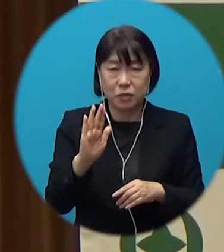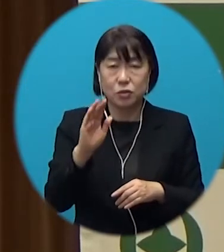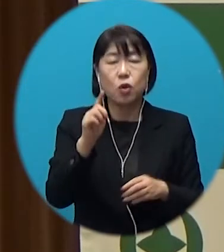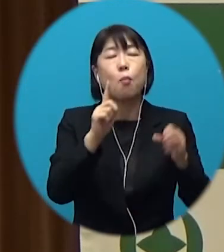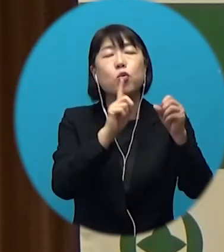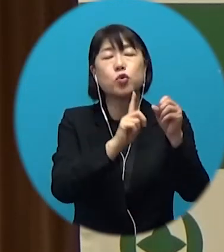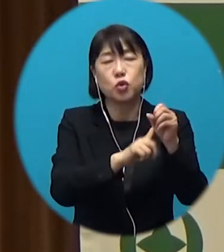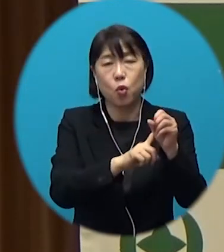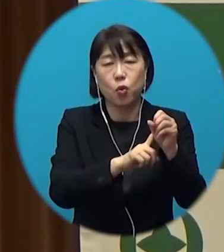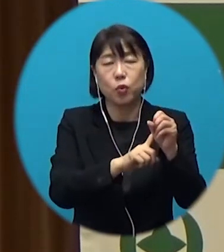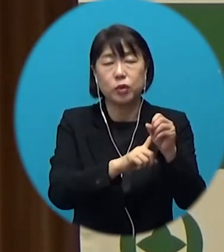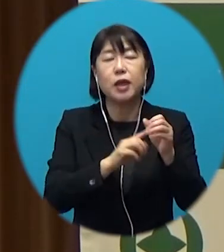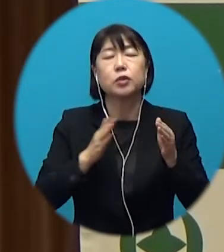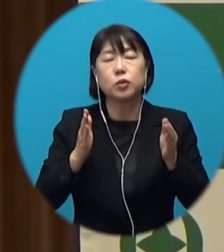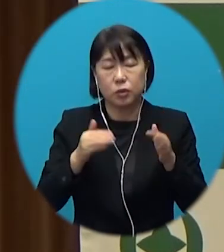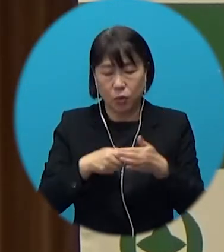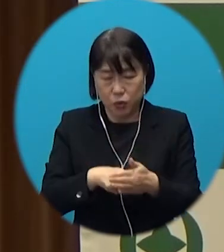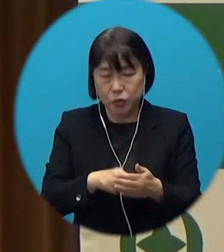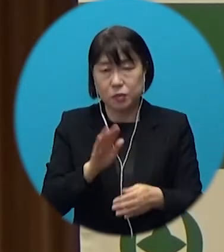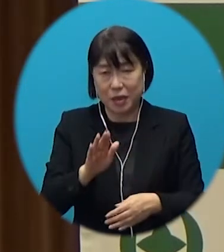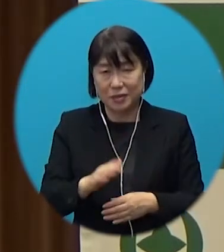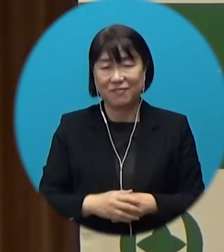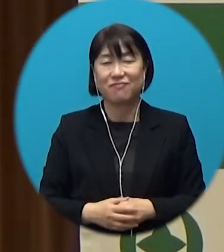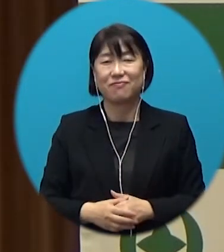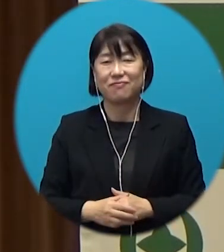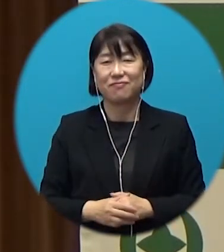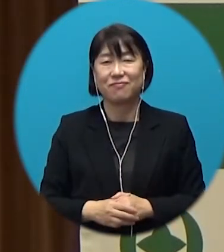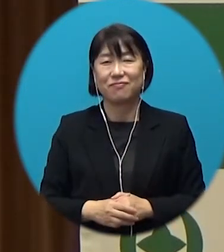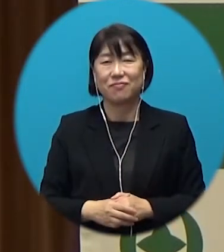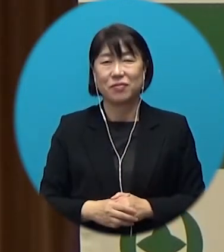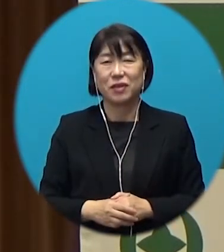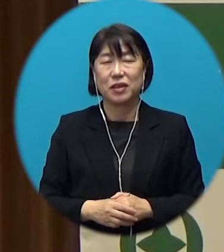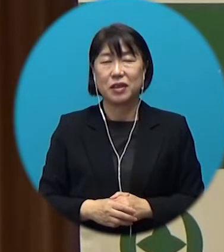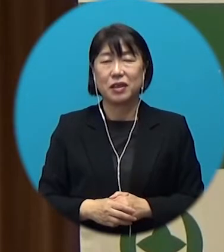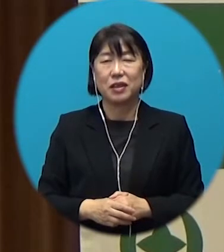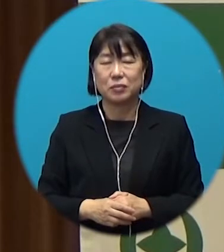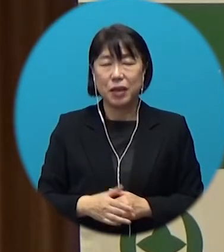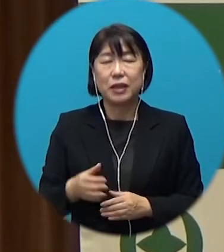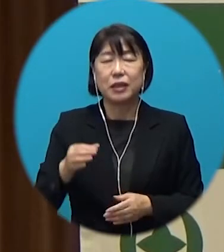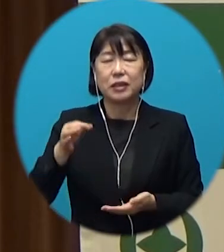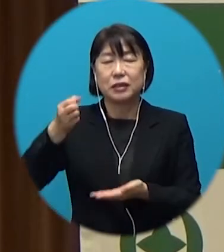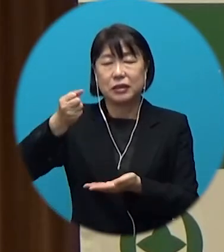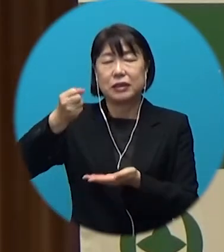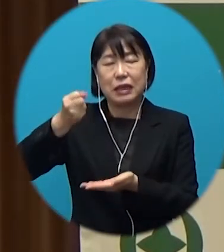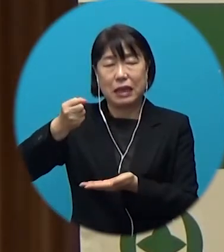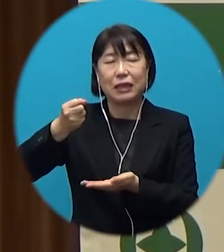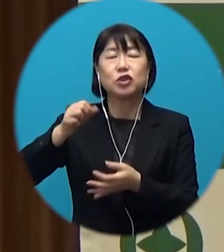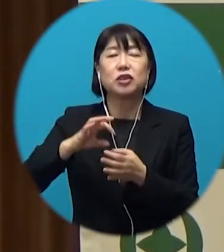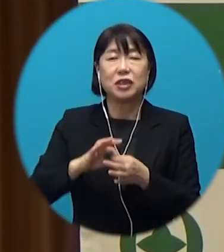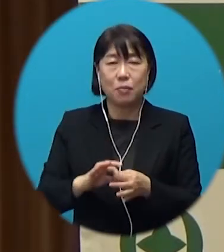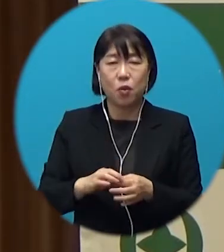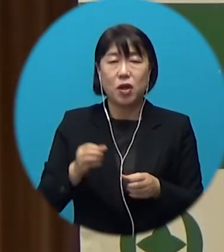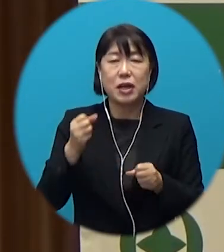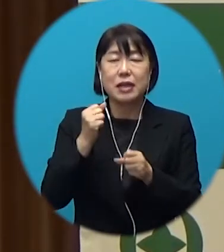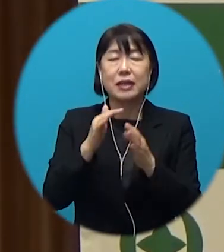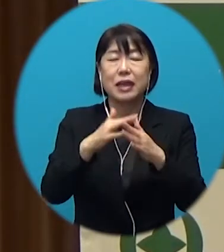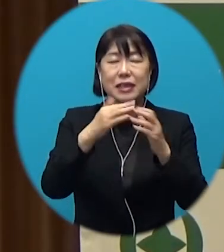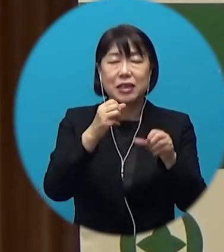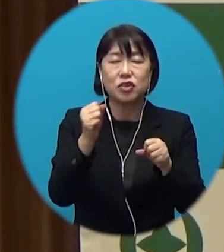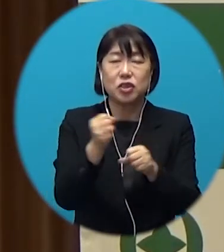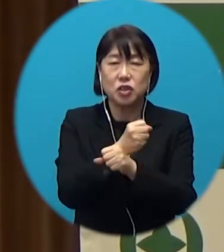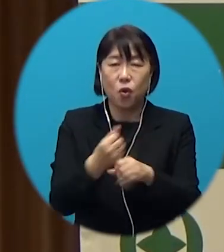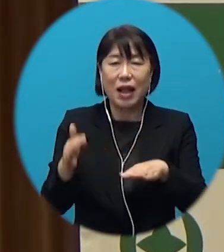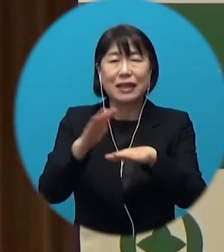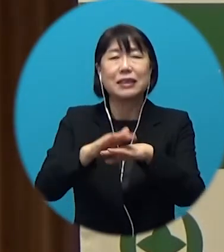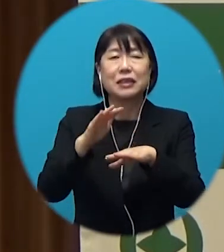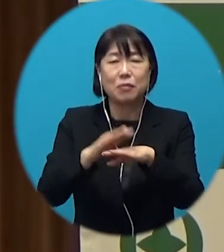営していきたいと考えております。自治体団体につきましても、公設事業が重なっておりますので、令